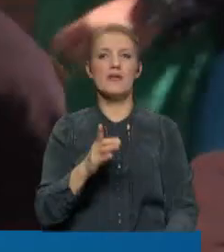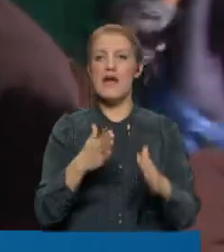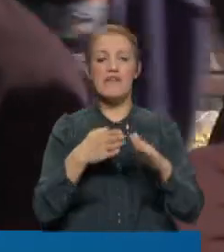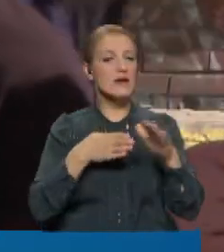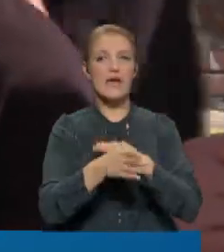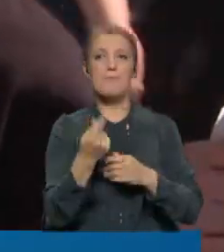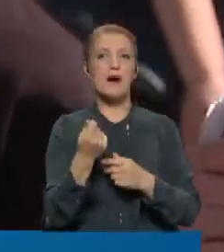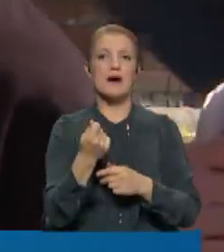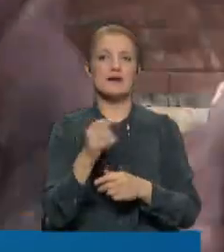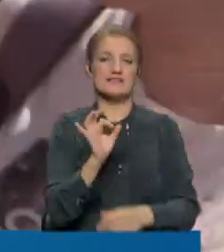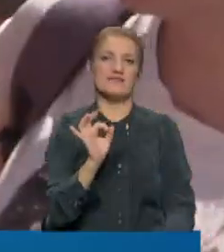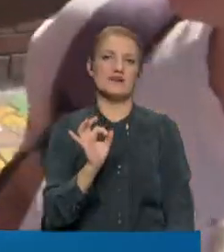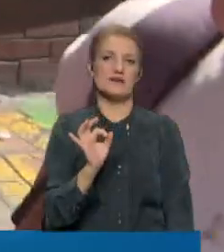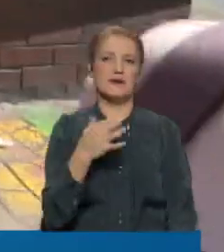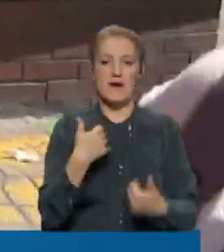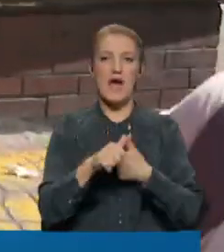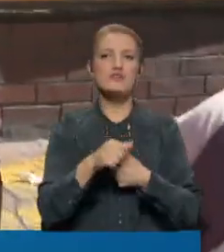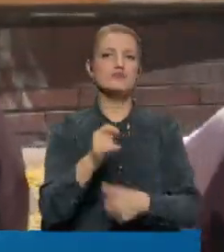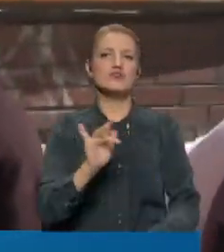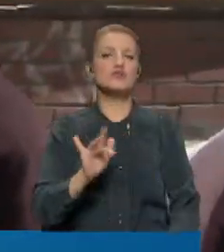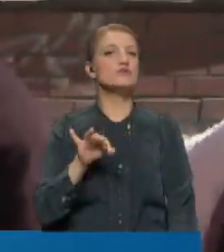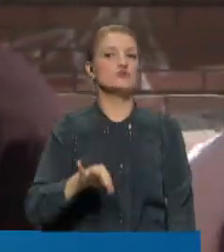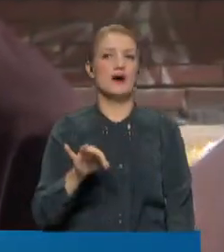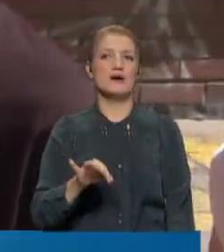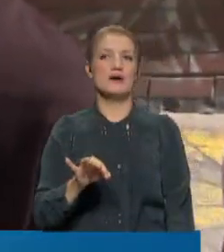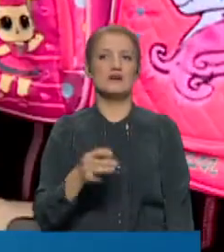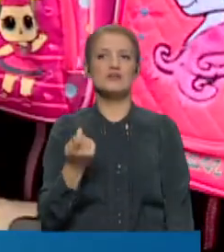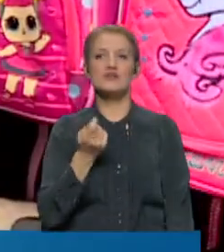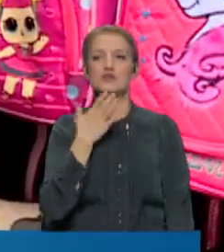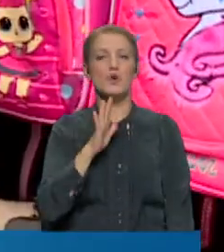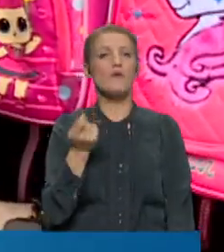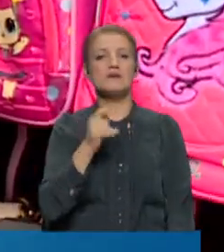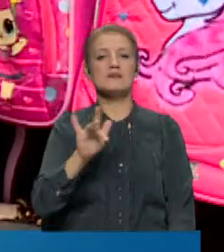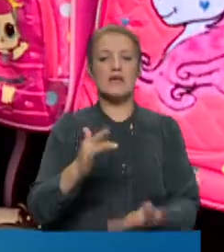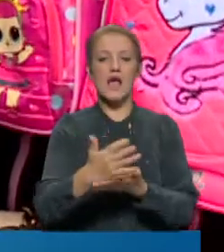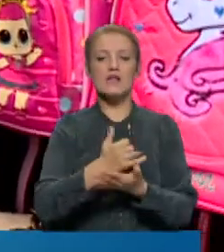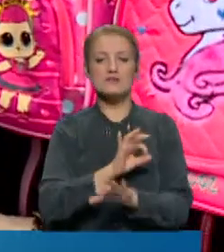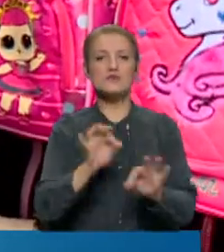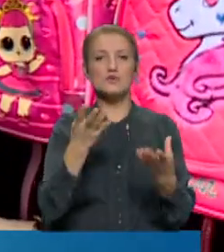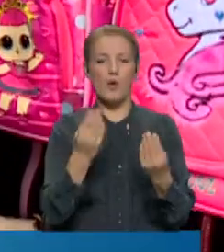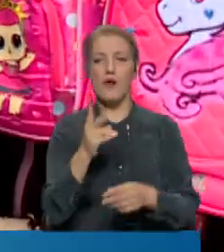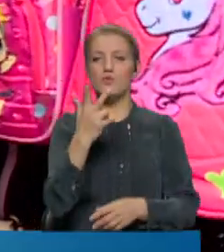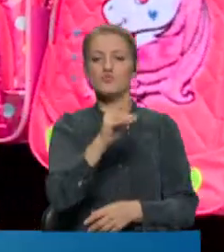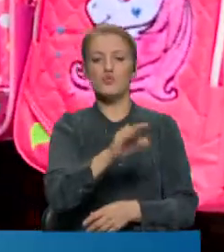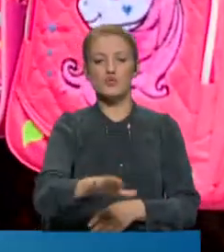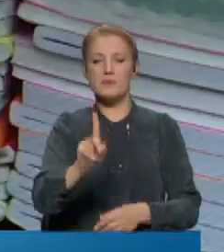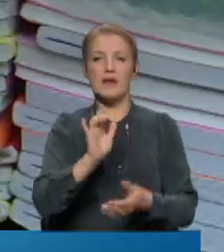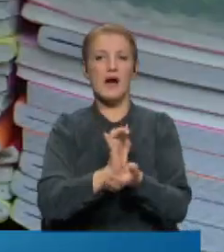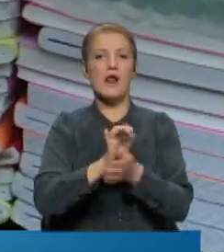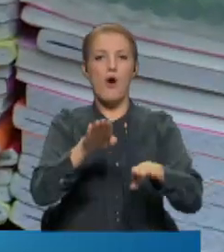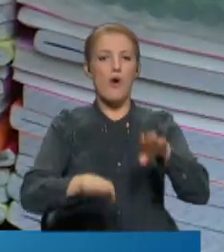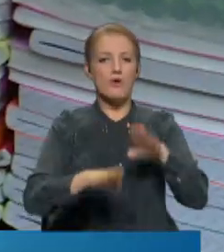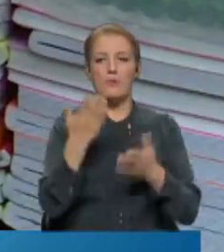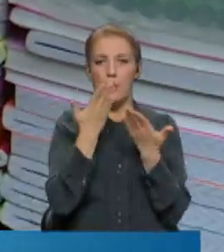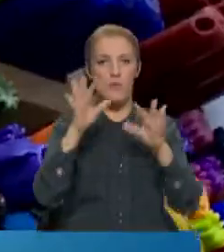para? Sıfır. Eşim işsiz şu an. İşi yok. İşsiz, gelirsiz olan 3 çocuklu bir ailenin ortalama